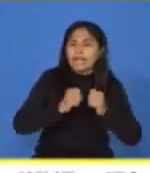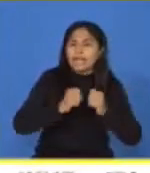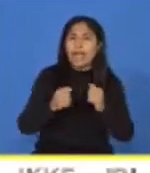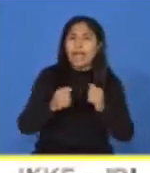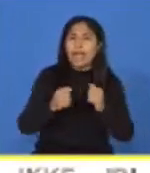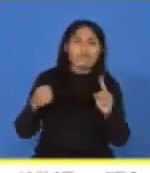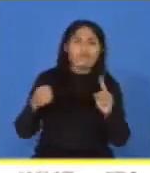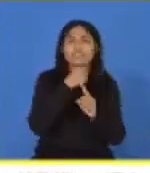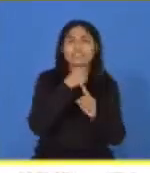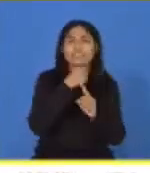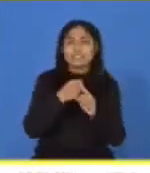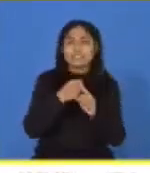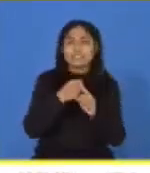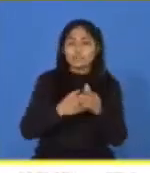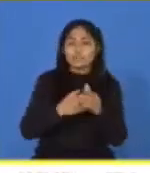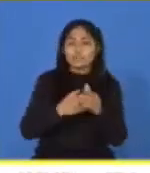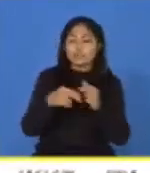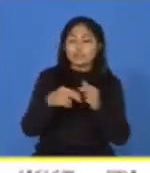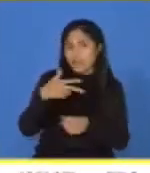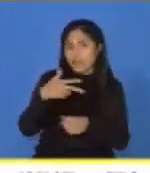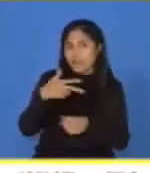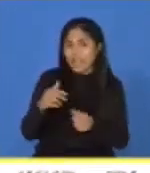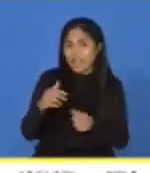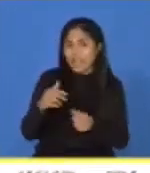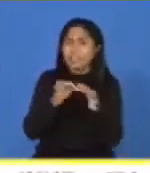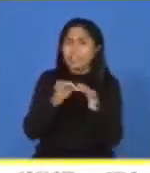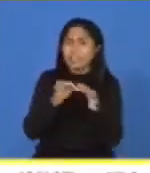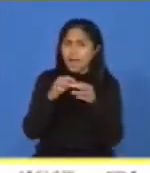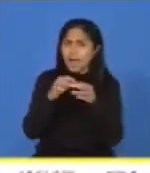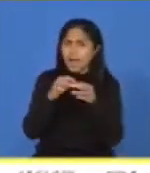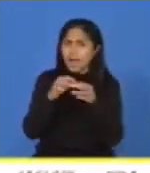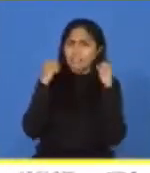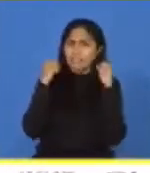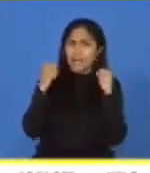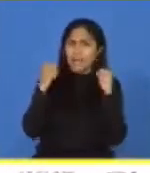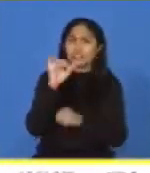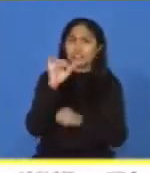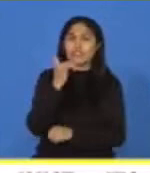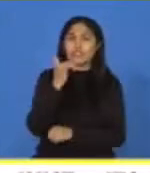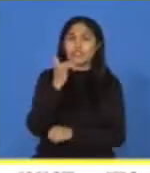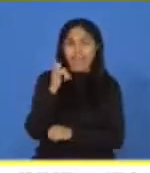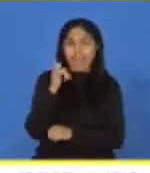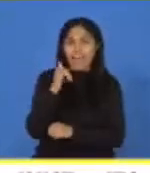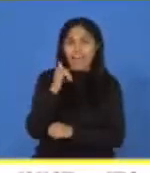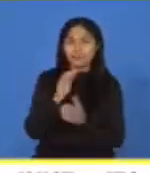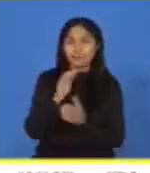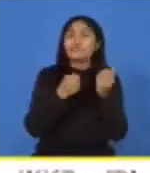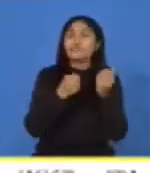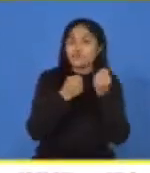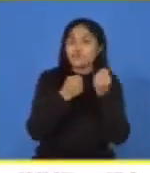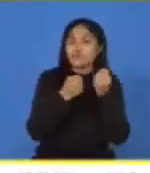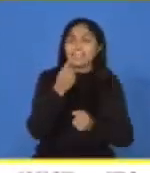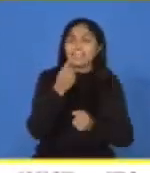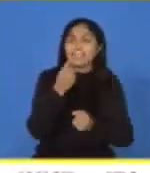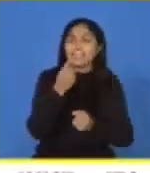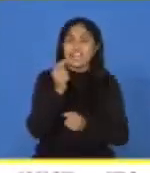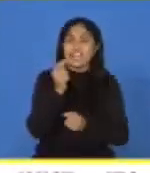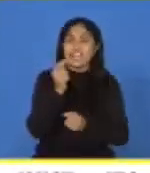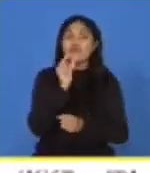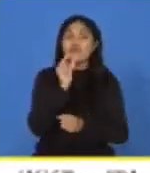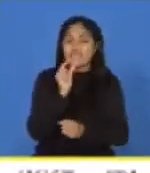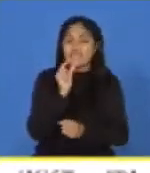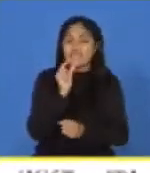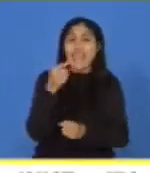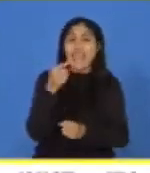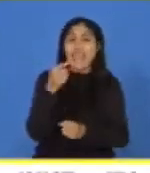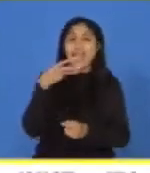SIGAP Indonesia bekerjasama dengan Dinas Kesehatan DI Yogyakarta atas dukungan dana dari Uni Eropa.